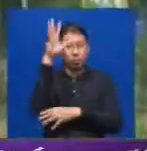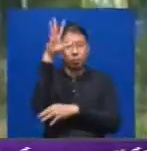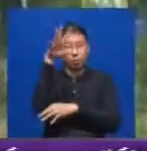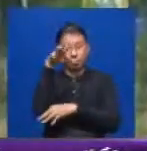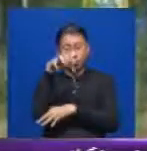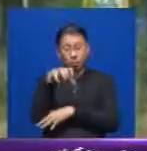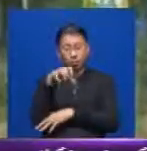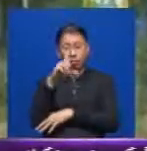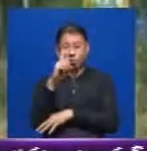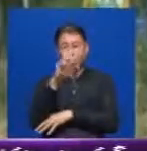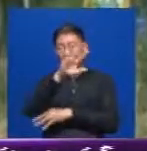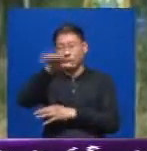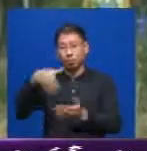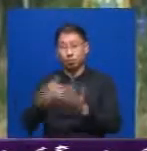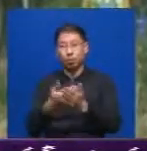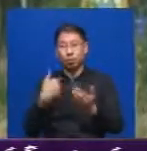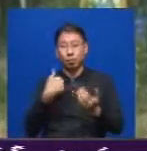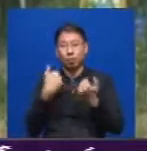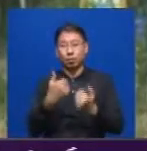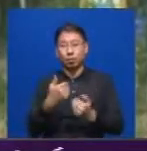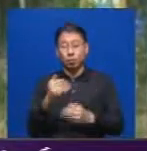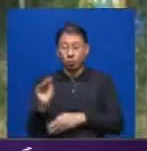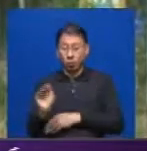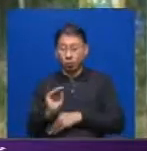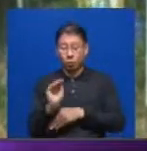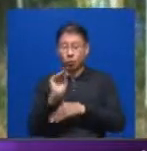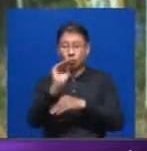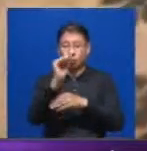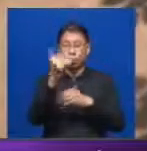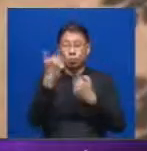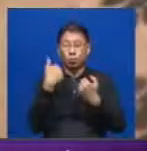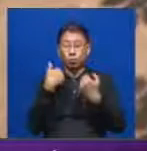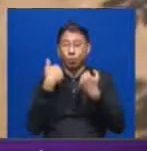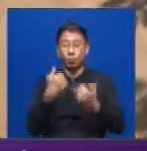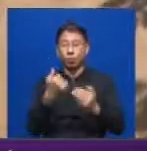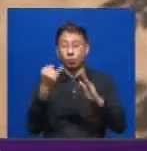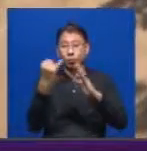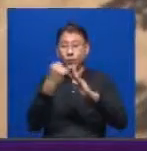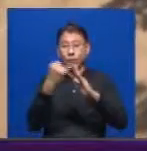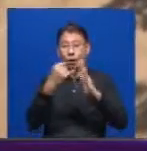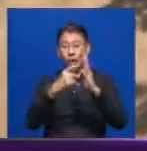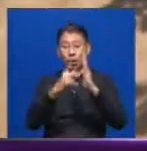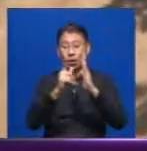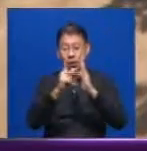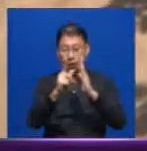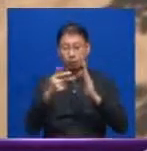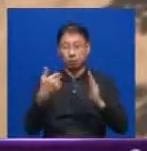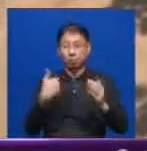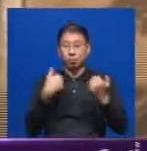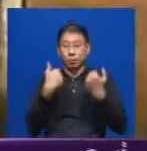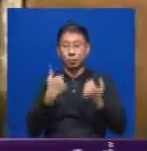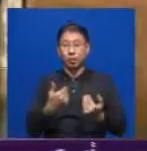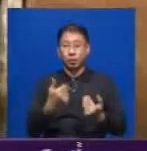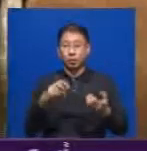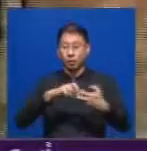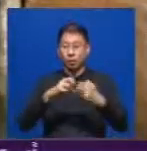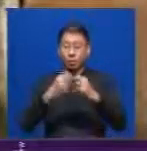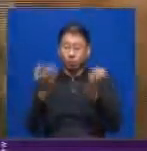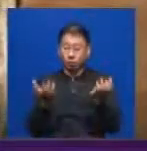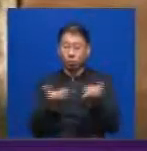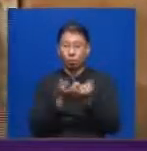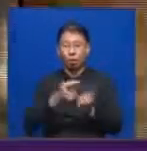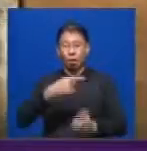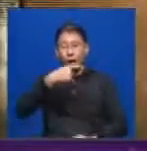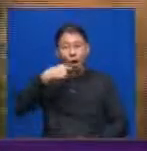หมดขณะที่ชมรมงูจงอางแห่งประเทศไทยบ้านโคกสง่าอำเภอน้ำพองจังหวัดขอนแก่นได้รับผลกระทบจาก